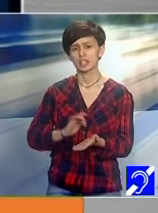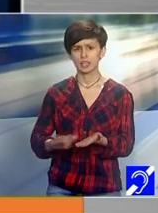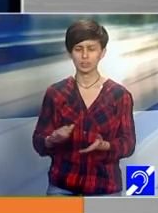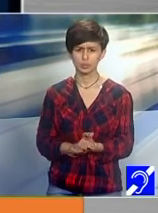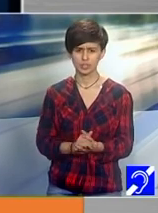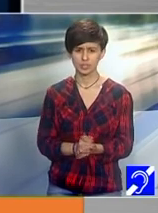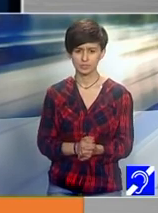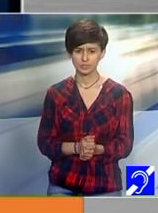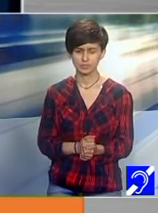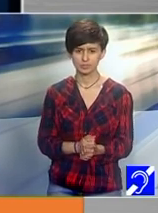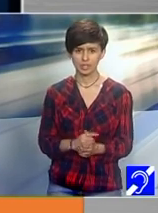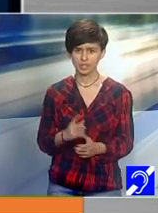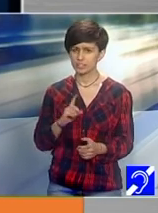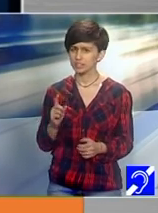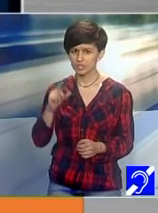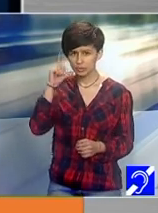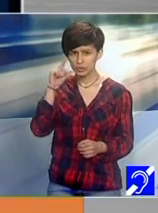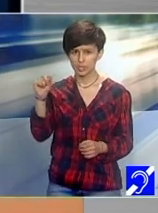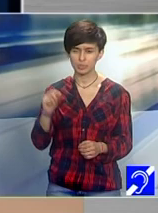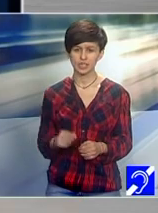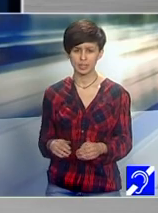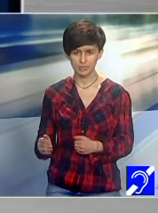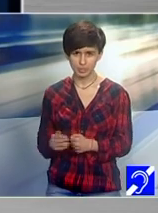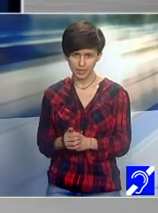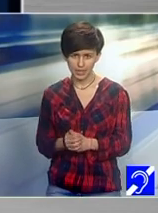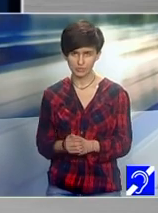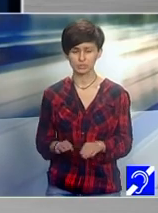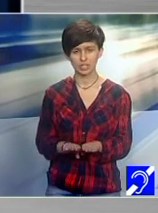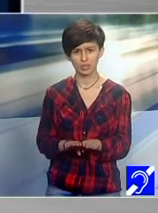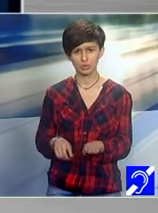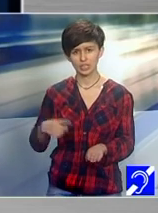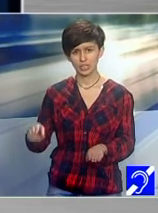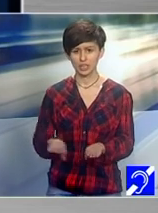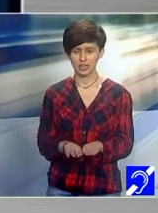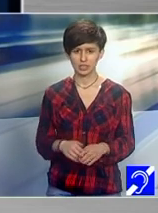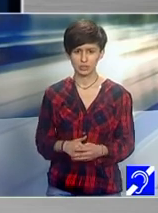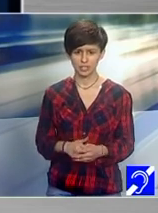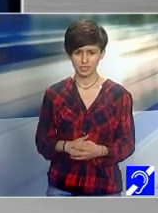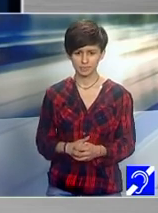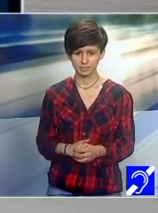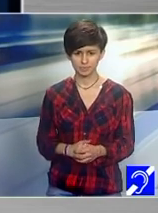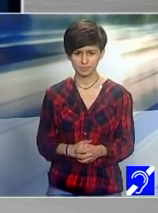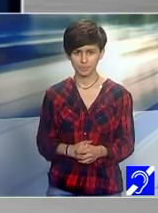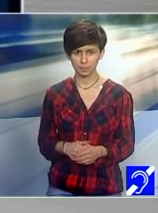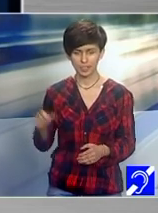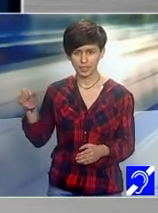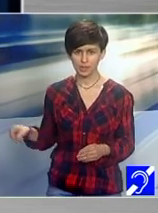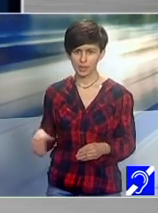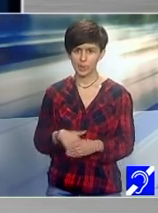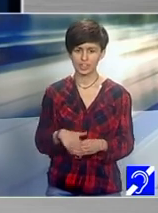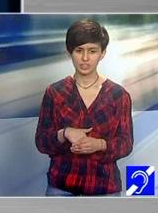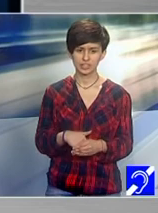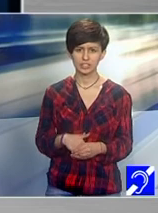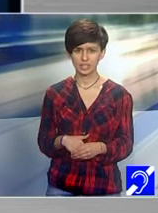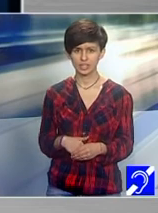pe ascuns de la un coleg la altul, oricum ne rezolvăm problemele. De ce să nu facem cum, de exemplu, angajații de la Electrica beneficiază de tarife